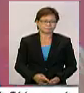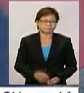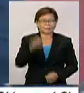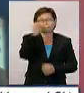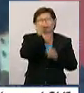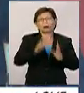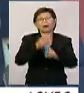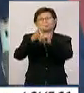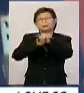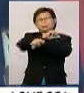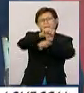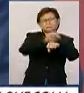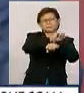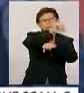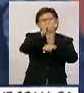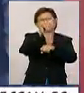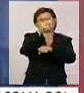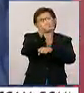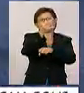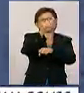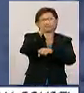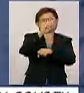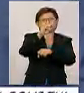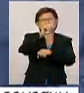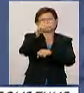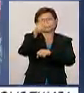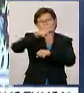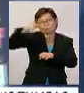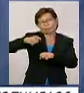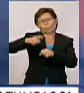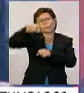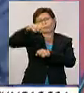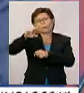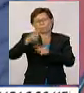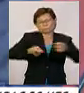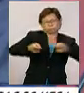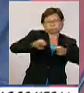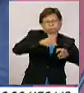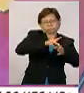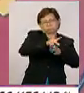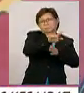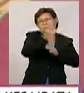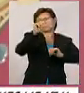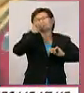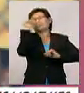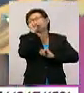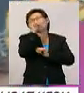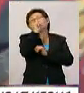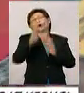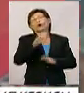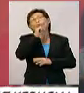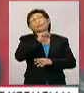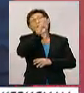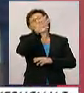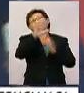Penyanyi kelahiran Singapura, Jamie Zan dikatakan memerlukan seorang PR bagi menguruskan kerjaya seninya. Penyanyi berusia